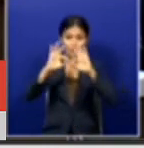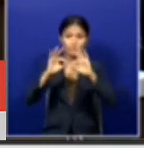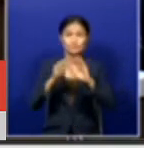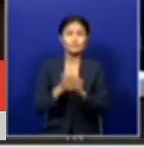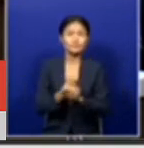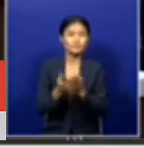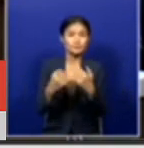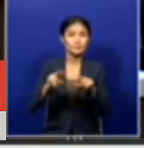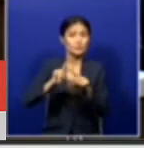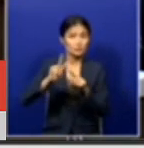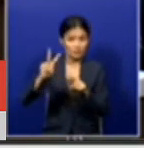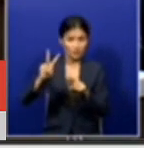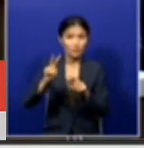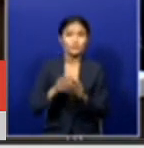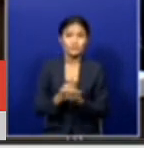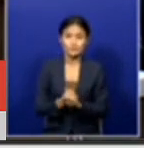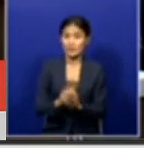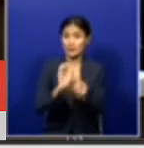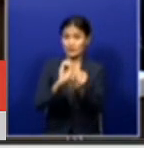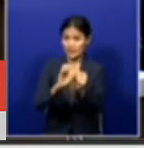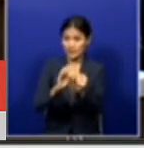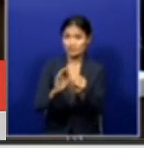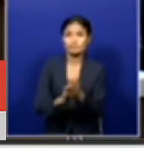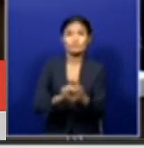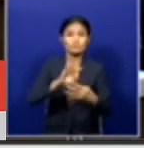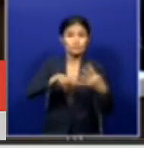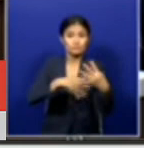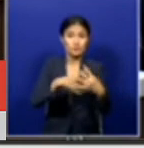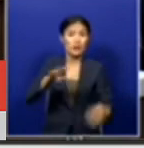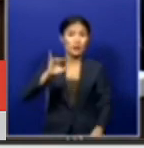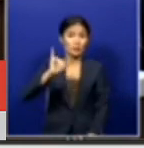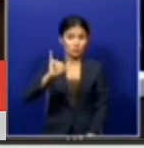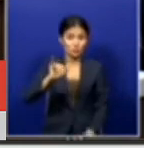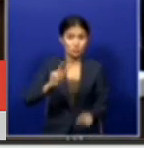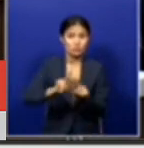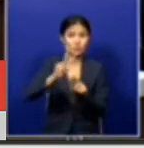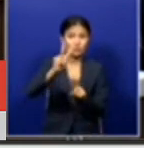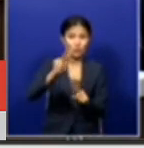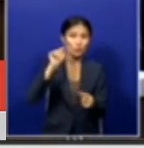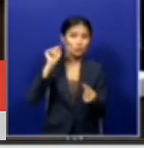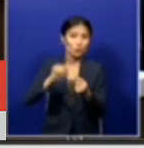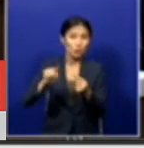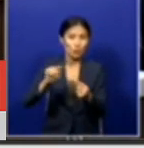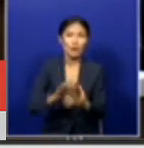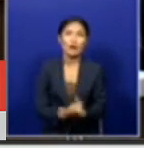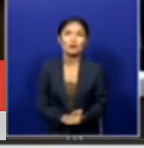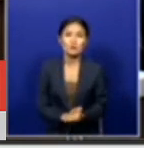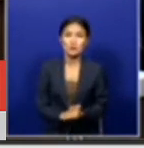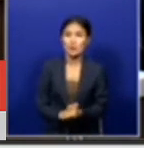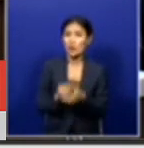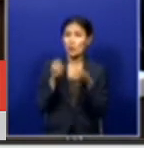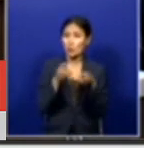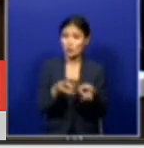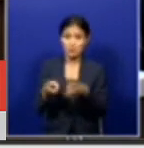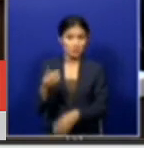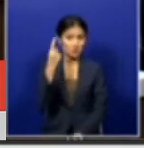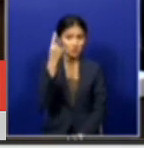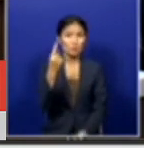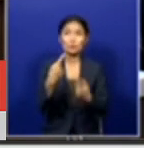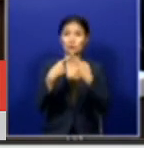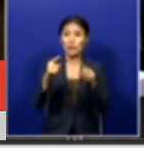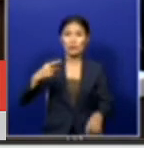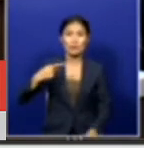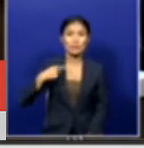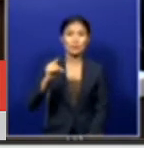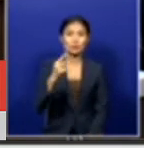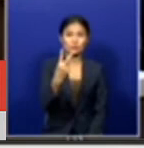านผมขอเสนอแนะยุทธศาสตร์ยิงกระสุนนัดเดียวได้นกหลายตัว